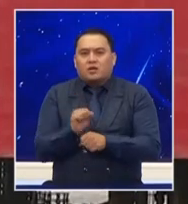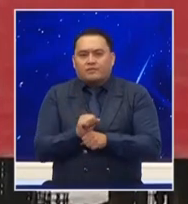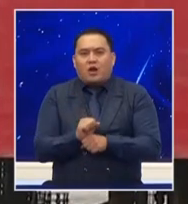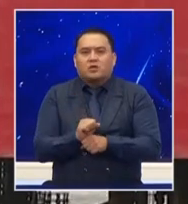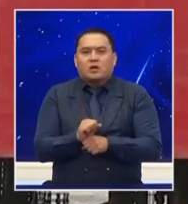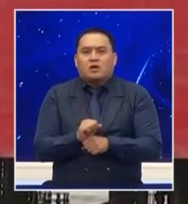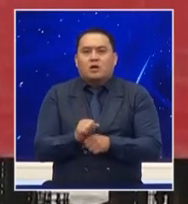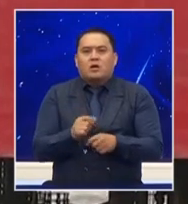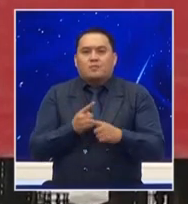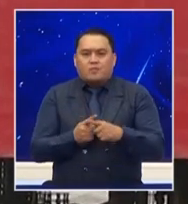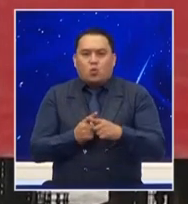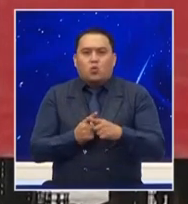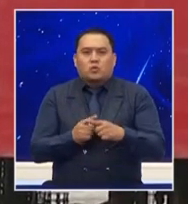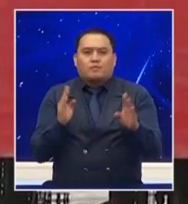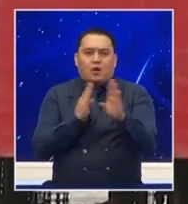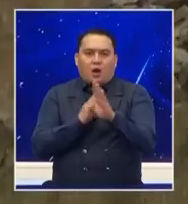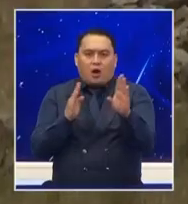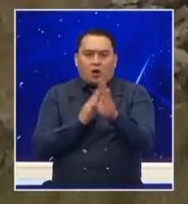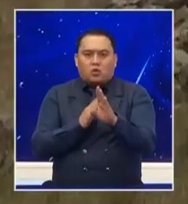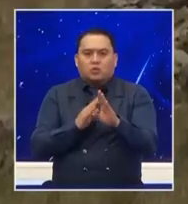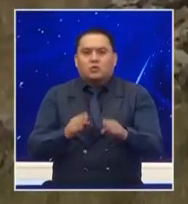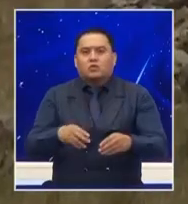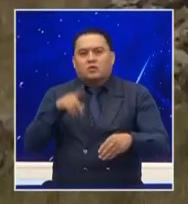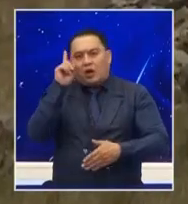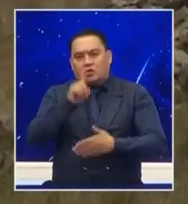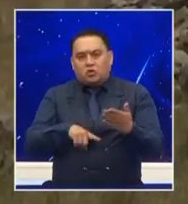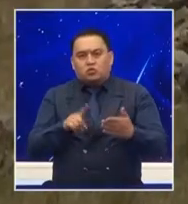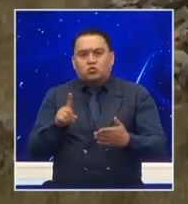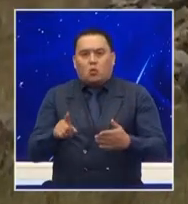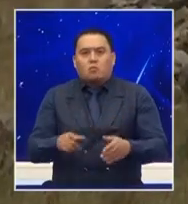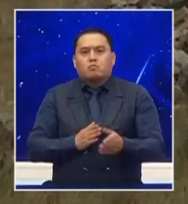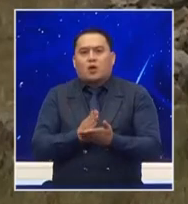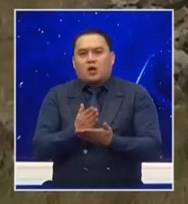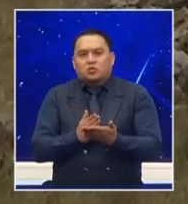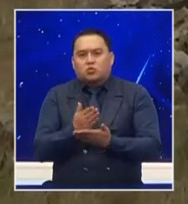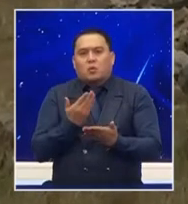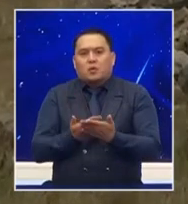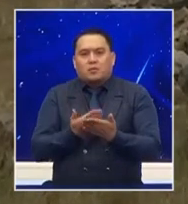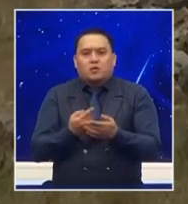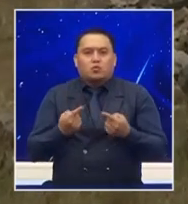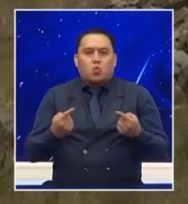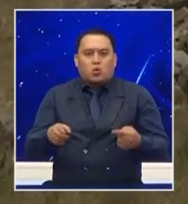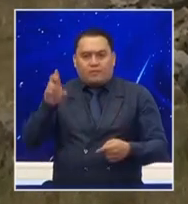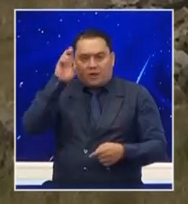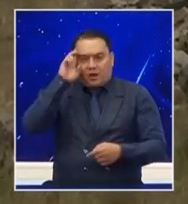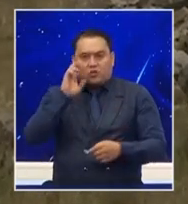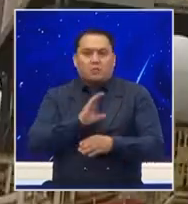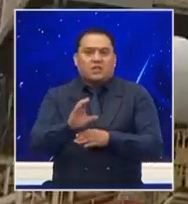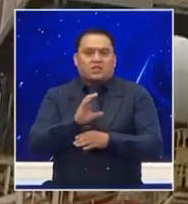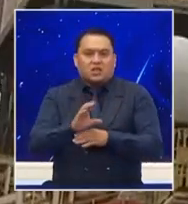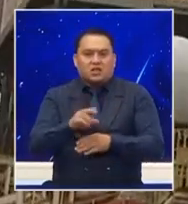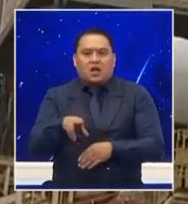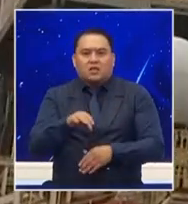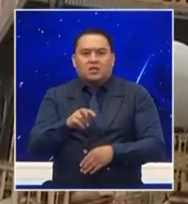разведки положительно скажется на климате. Власти Дании надеются, что их шаг послужит примером для других крупных производителей.